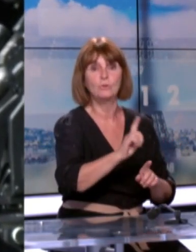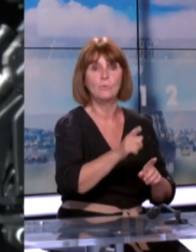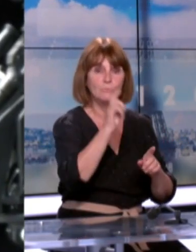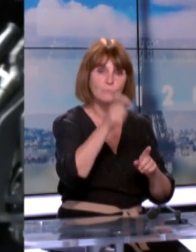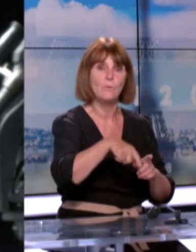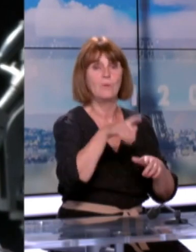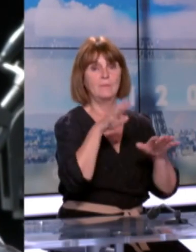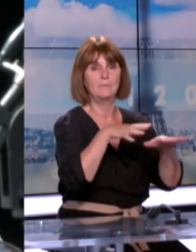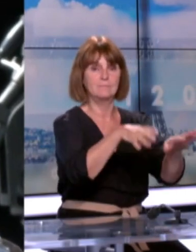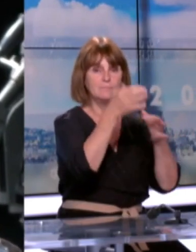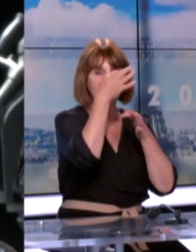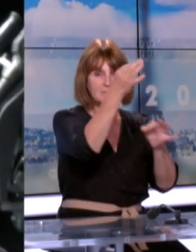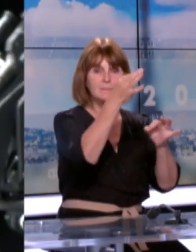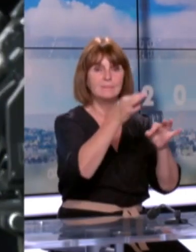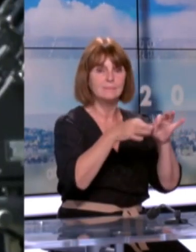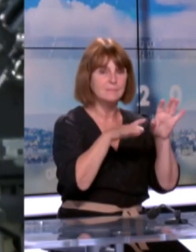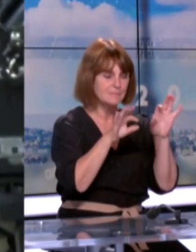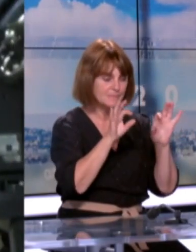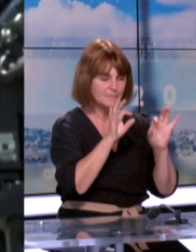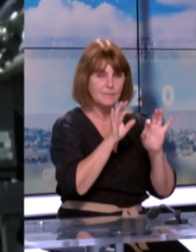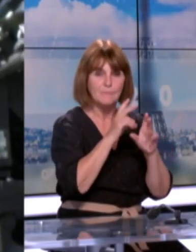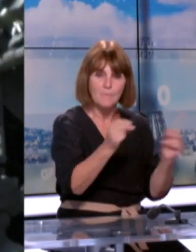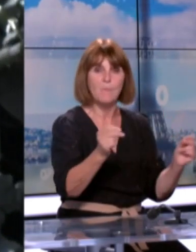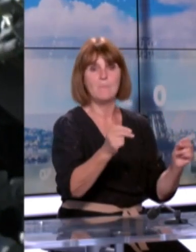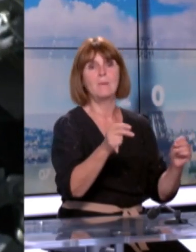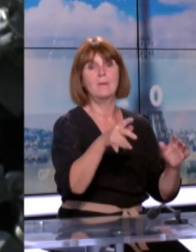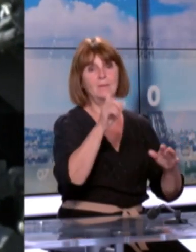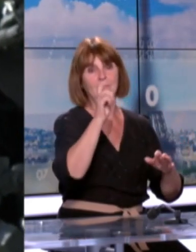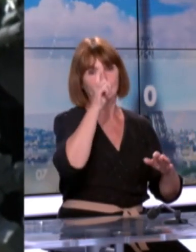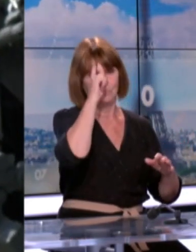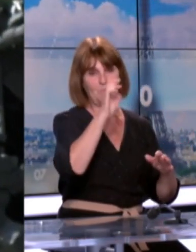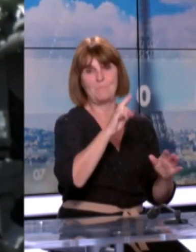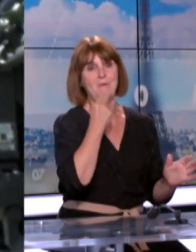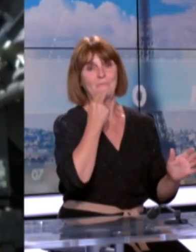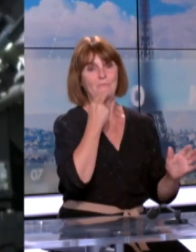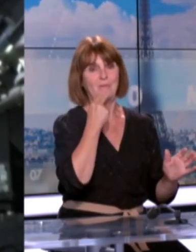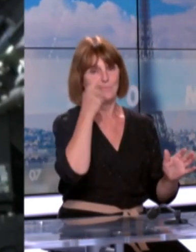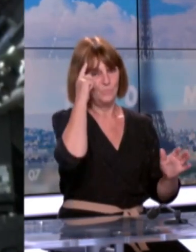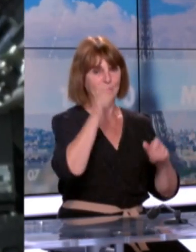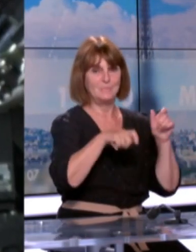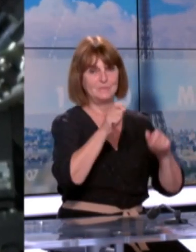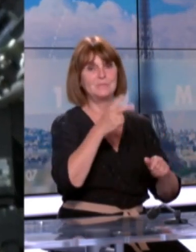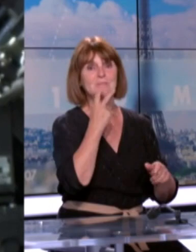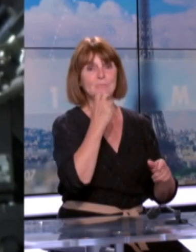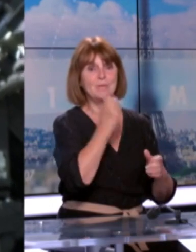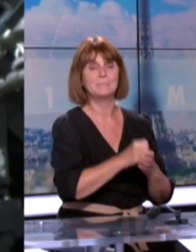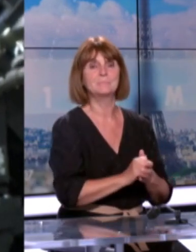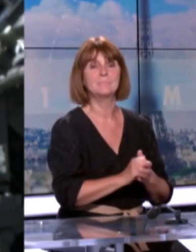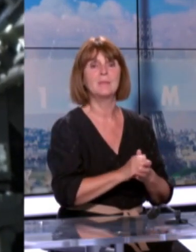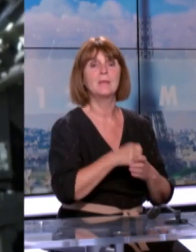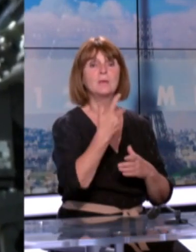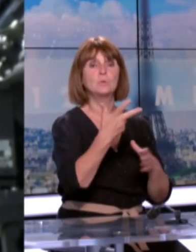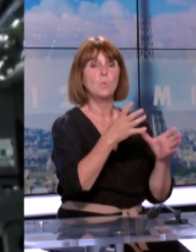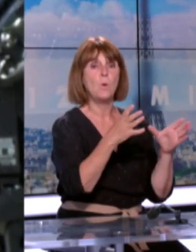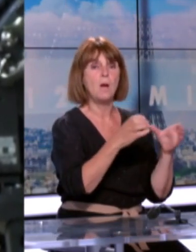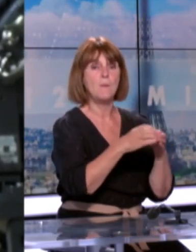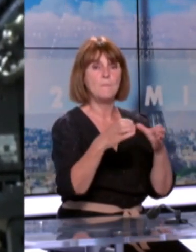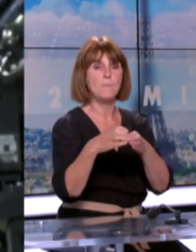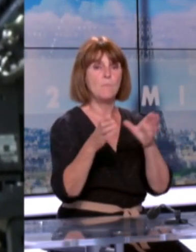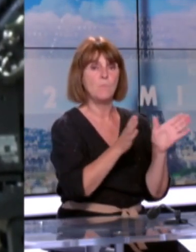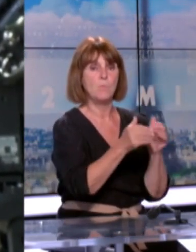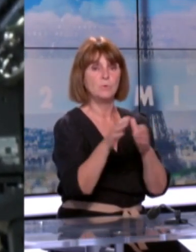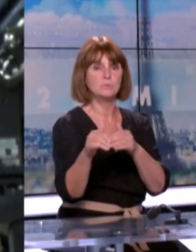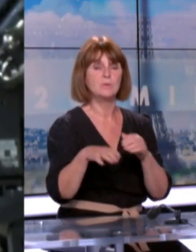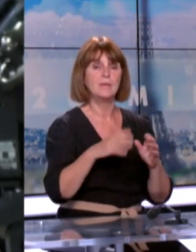précis, hyper calé, pour que tout simplement ça soit parfait le jour J pour nos concitoyens. Au total, on sera donc en 3 box. Il y aura un box